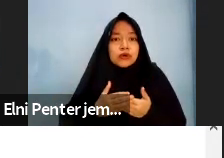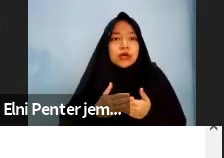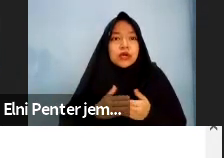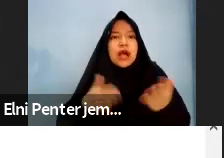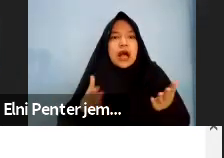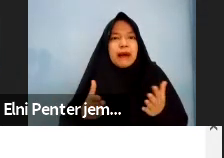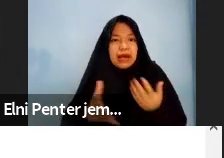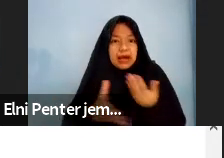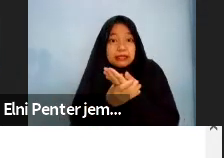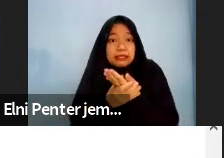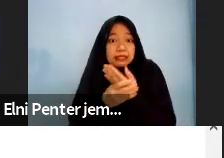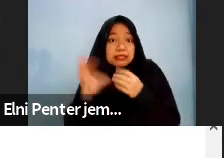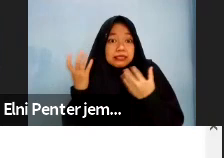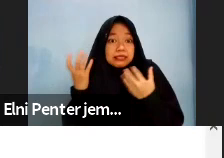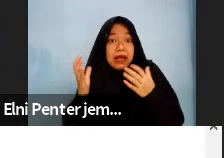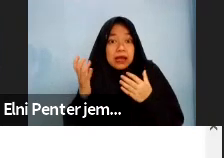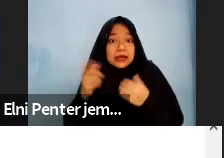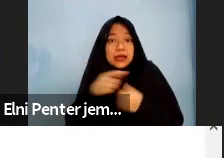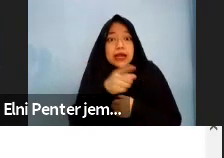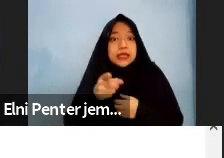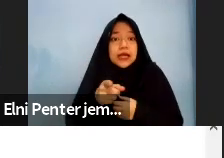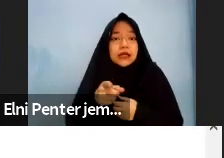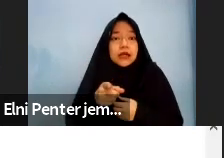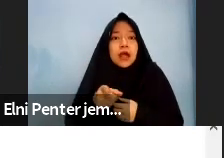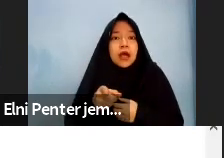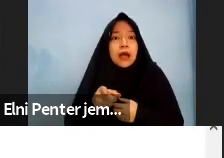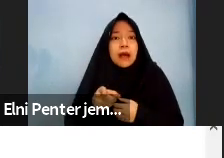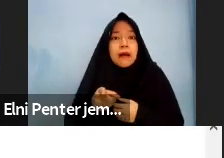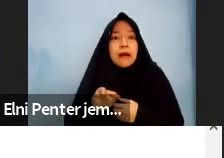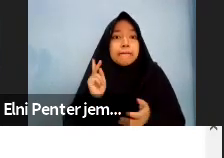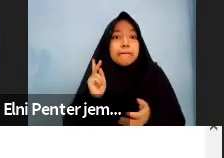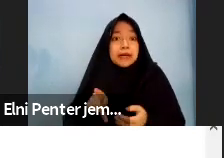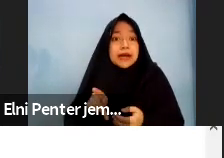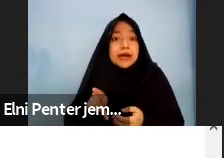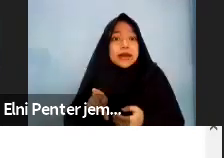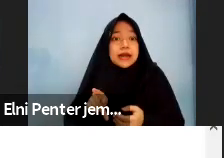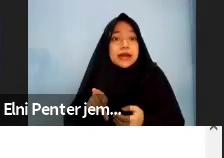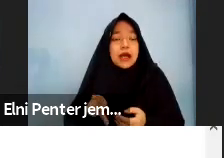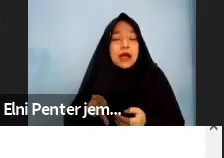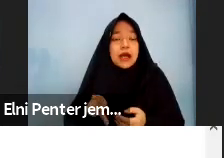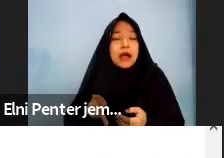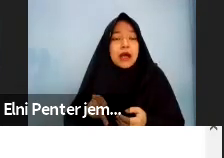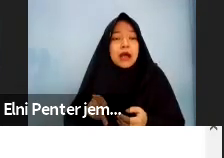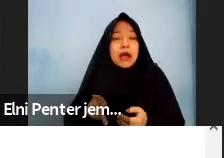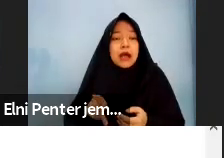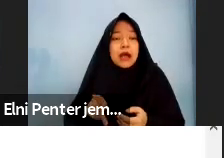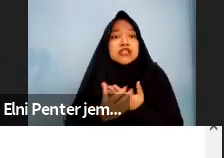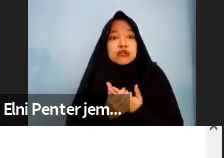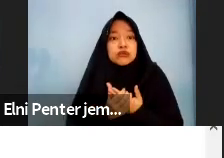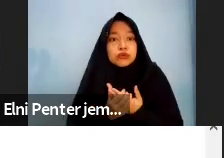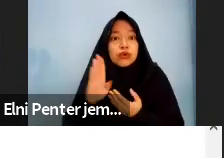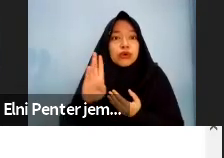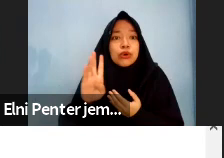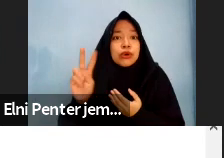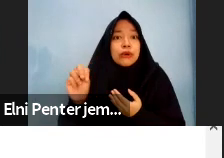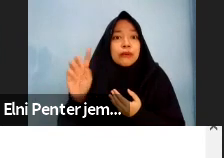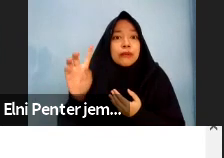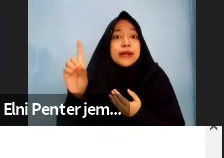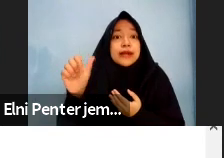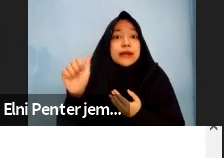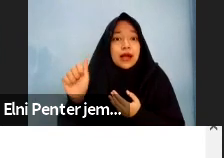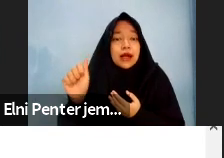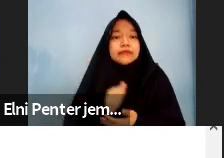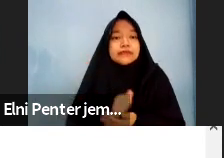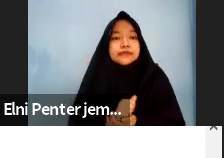panas dinginnya suatu benda untuk mengetahui kita akan lakukan kegiatan berikut siapkan